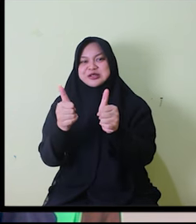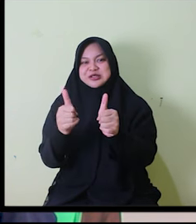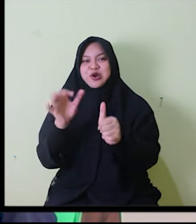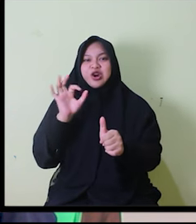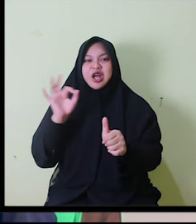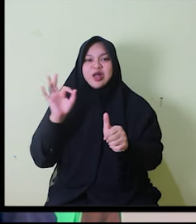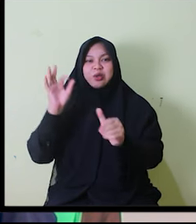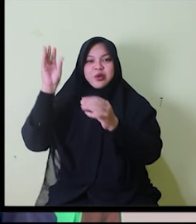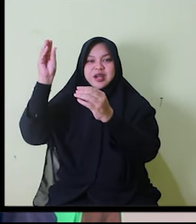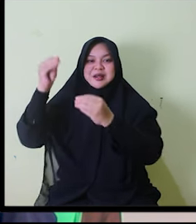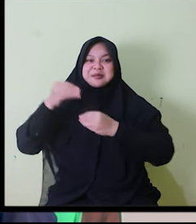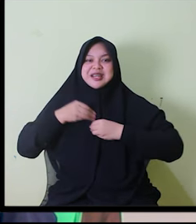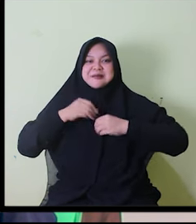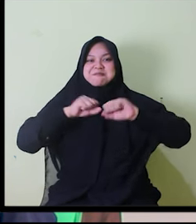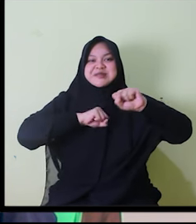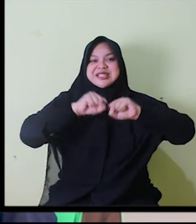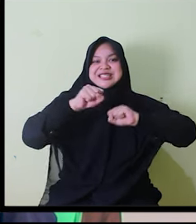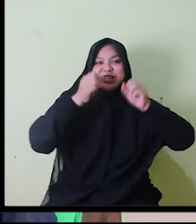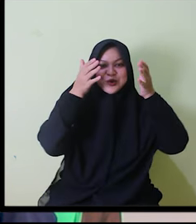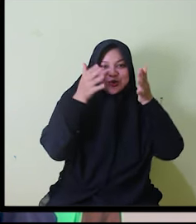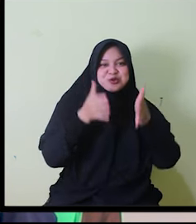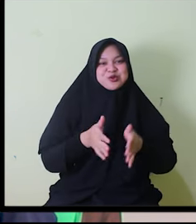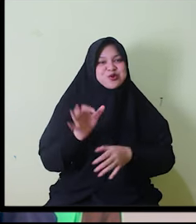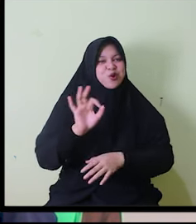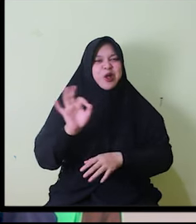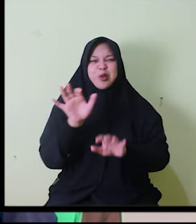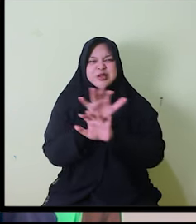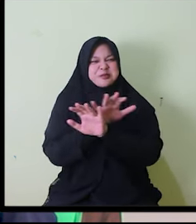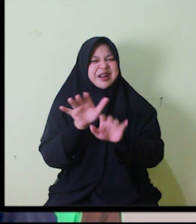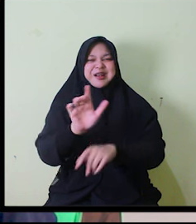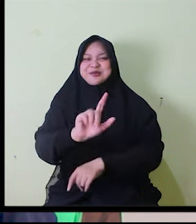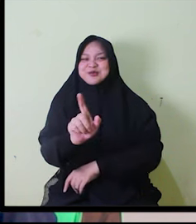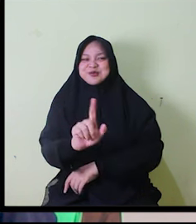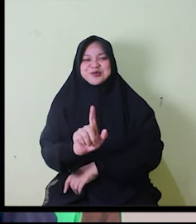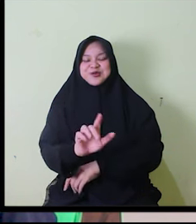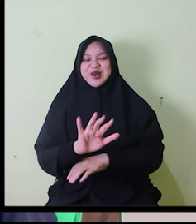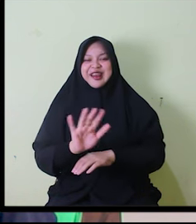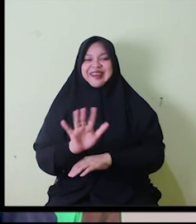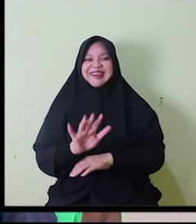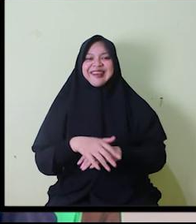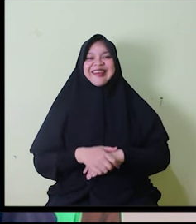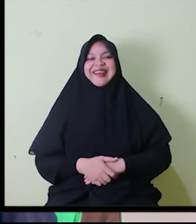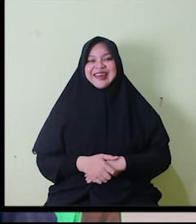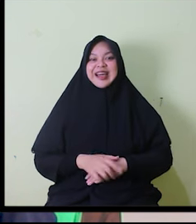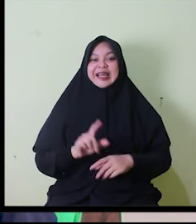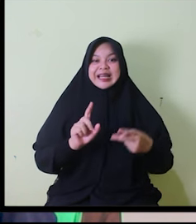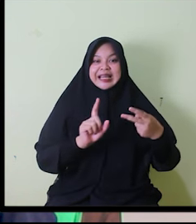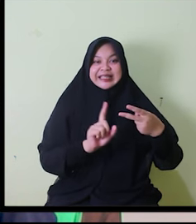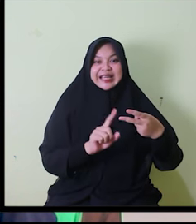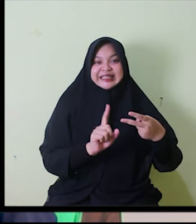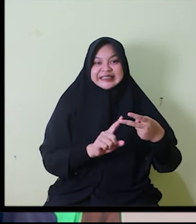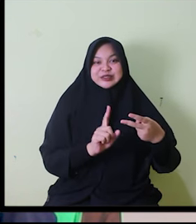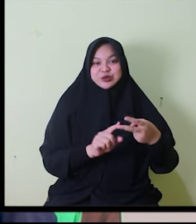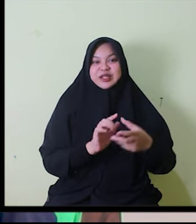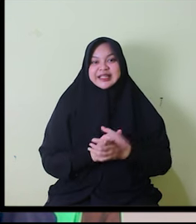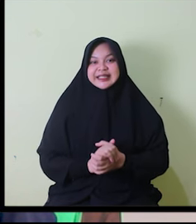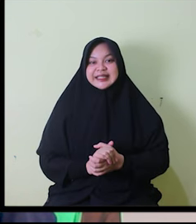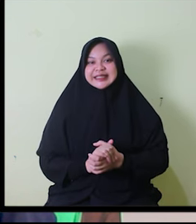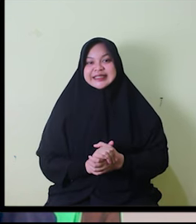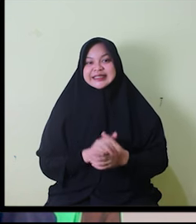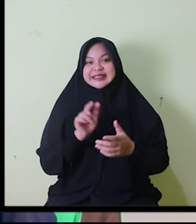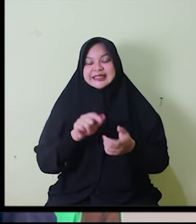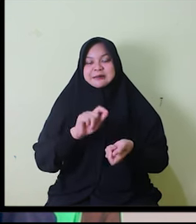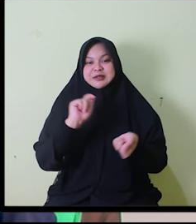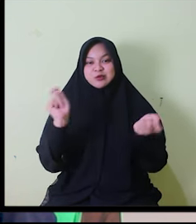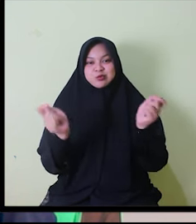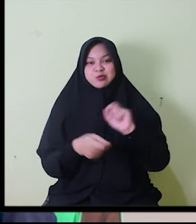khusus oleh Tuhan tidak orang tua sembarangan Ben yang kedua ini merubah